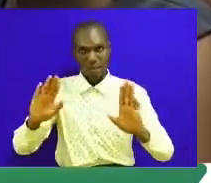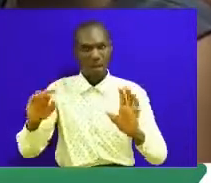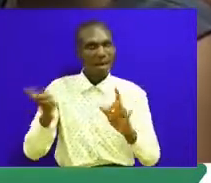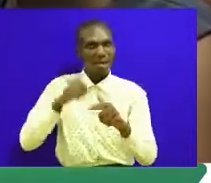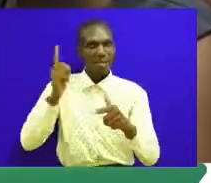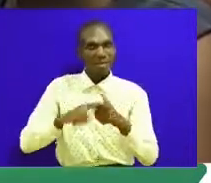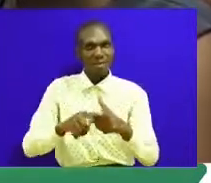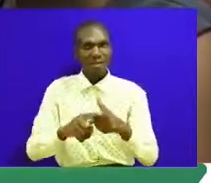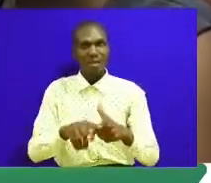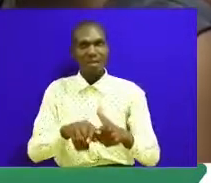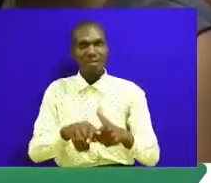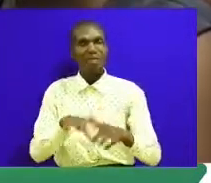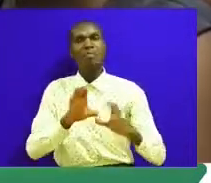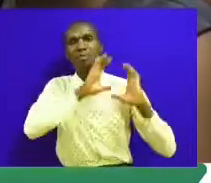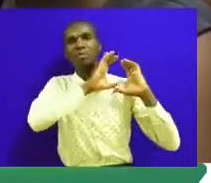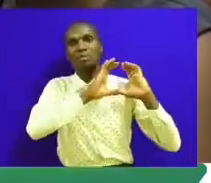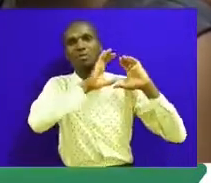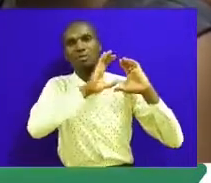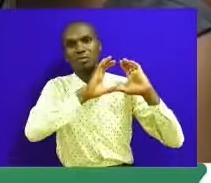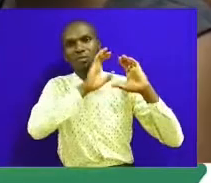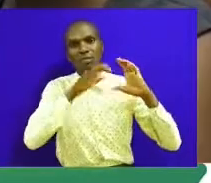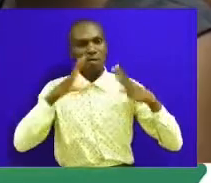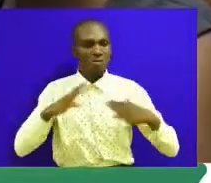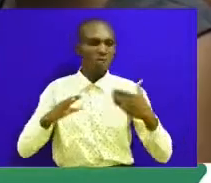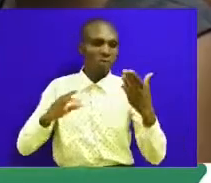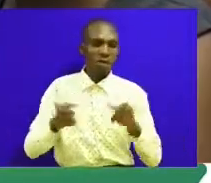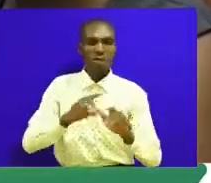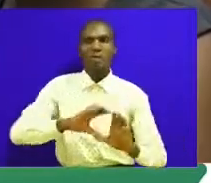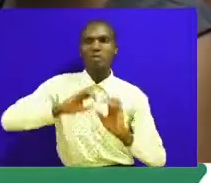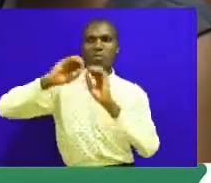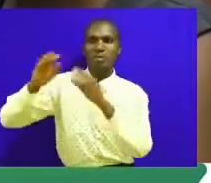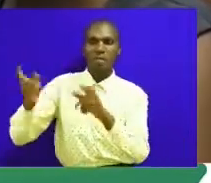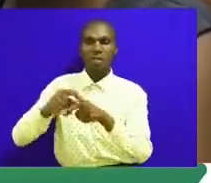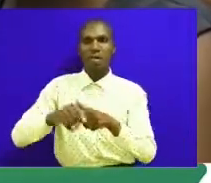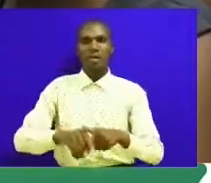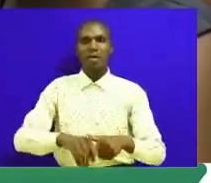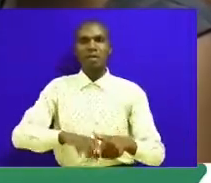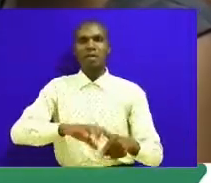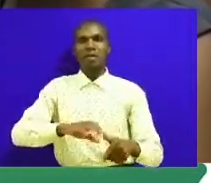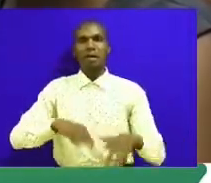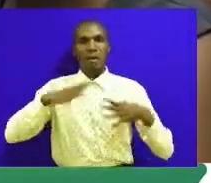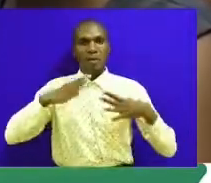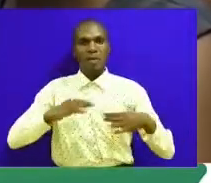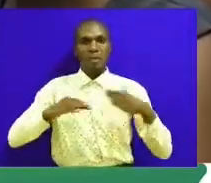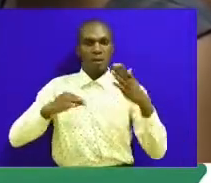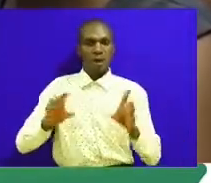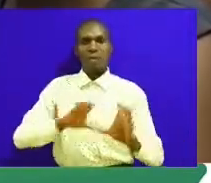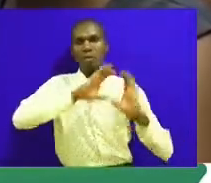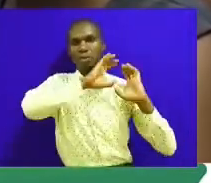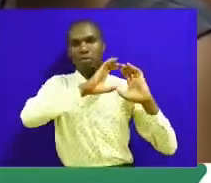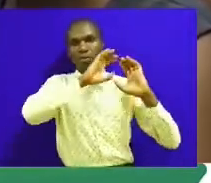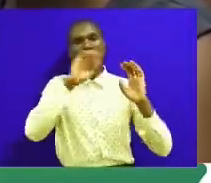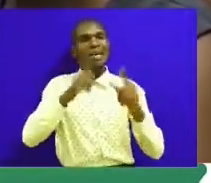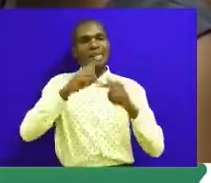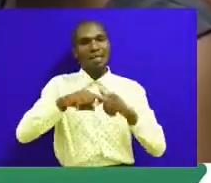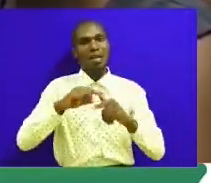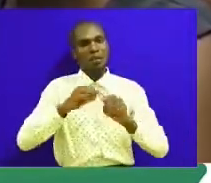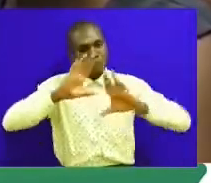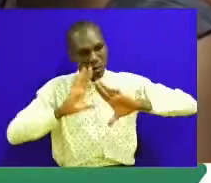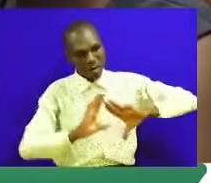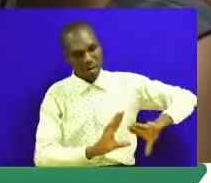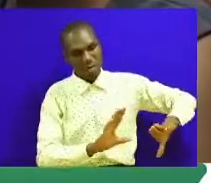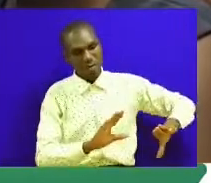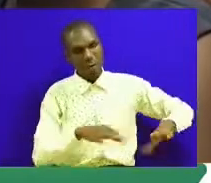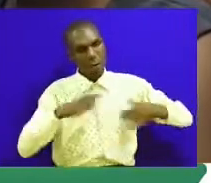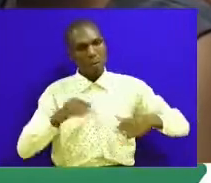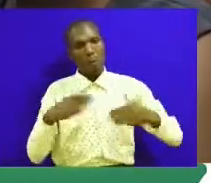rusia bantu boso nga uiru bugirana. Turuku rusia banta bosonga oire bobasi iyo gotiga bobasi ari